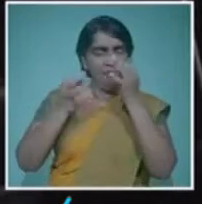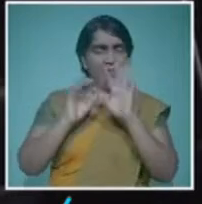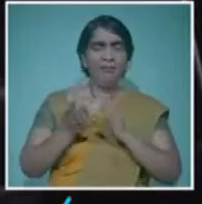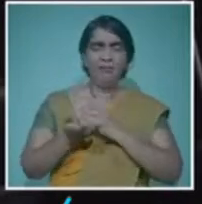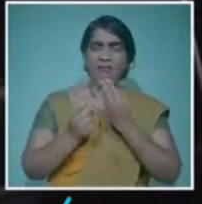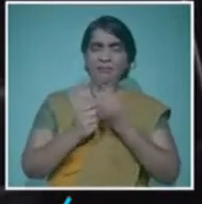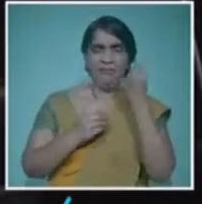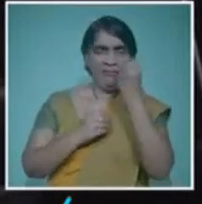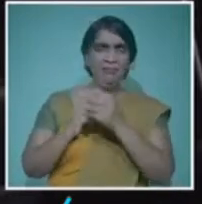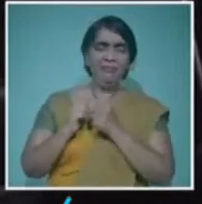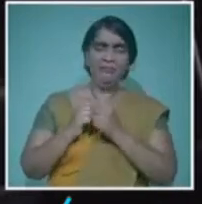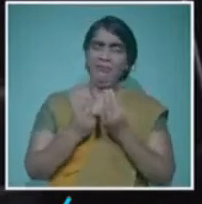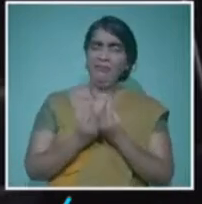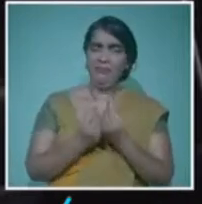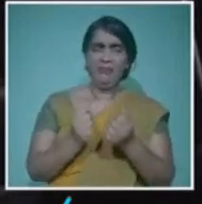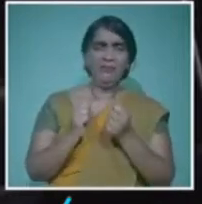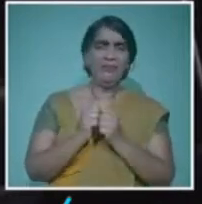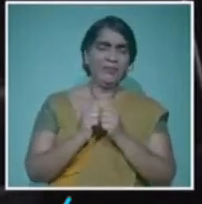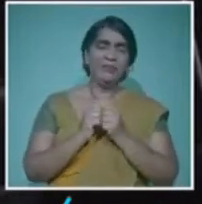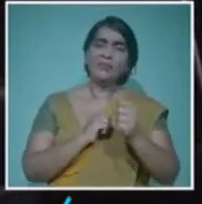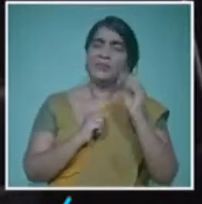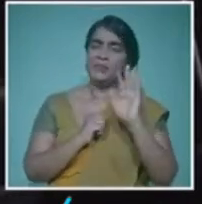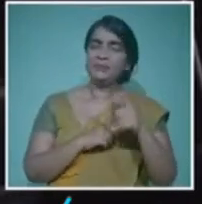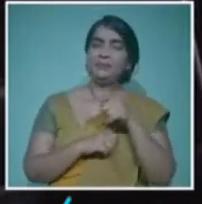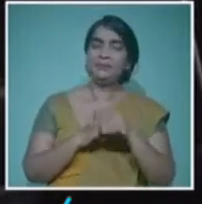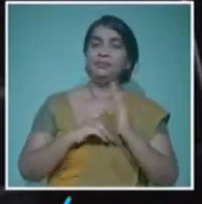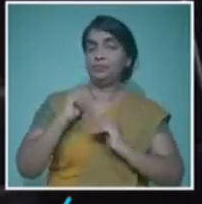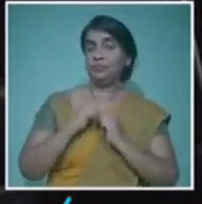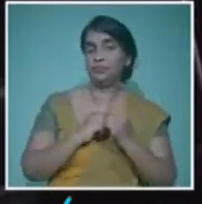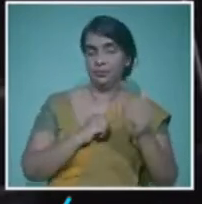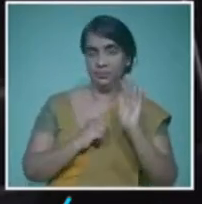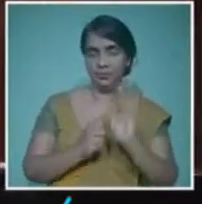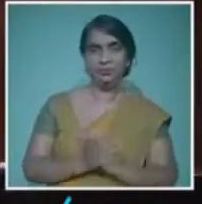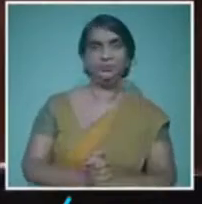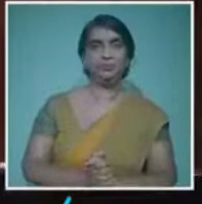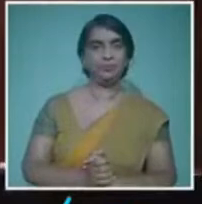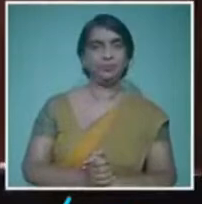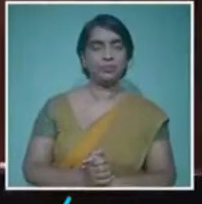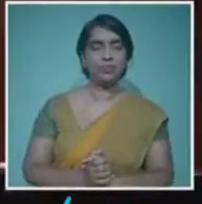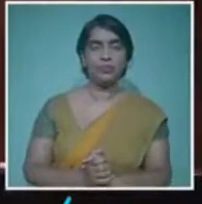නිසියාකාරයෙන් ලබා දීම සඳහා කඩිනමින් පීවර ගන්න කියලා ඒ සඳහා අවශ්‍ය කටයුතු කරන්න කියලා. කොහොමද